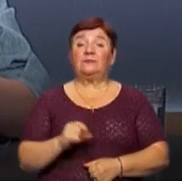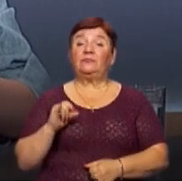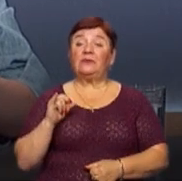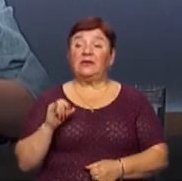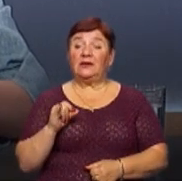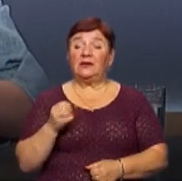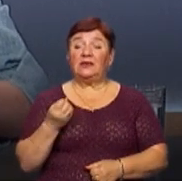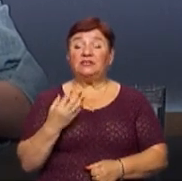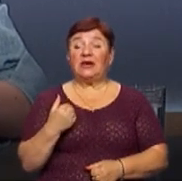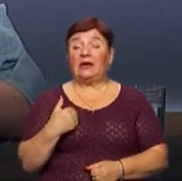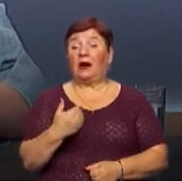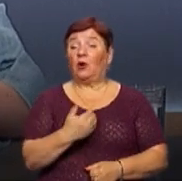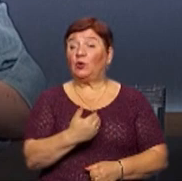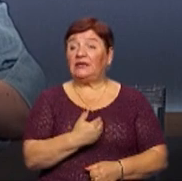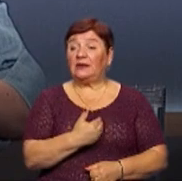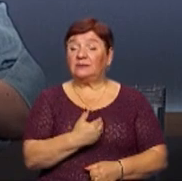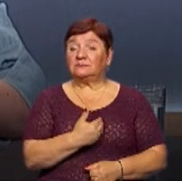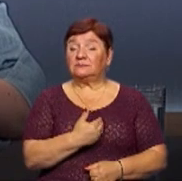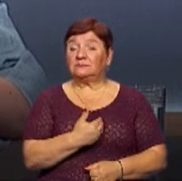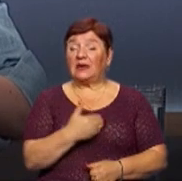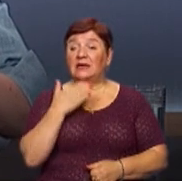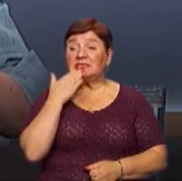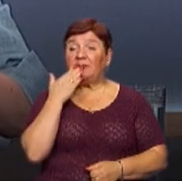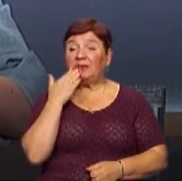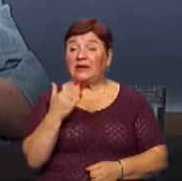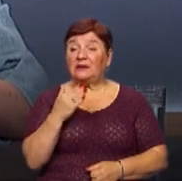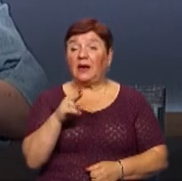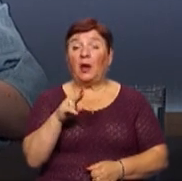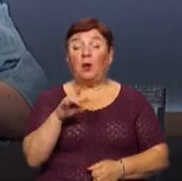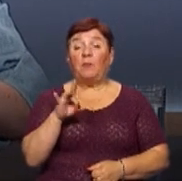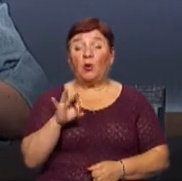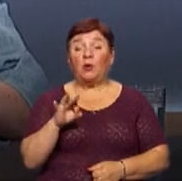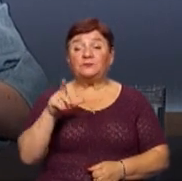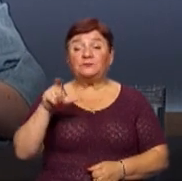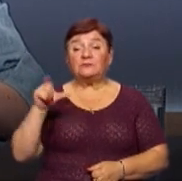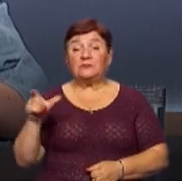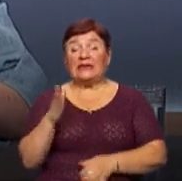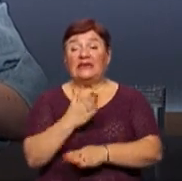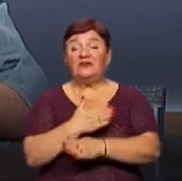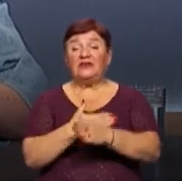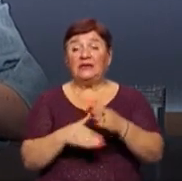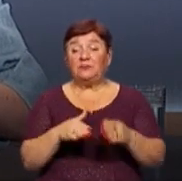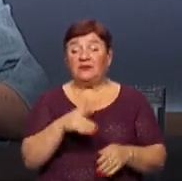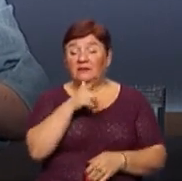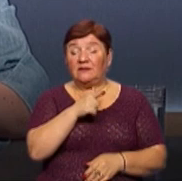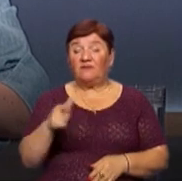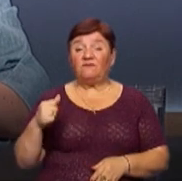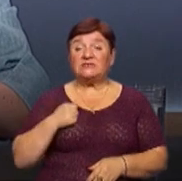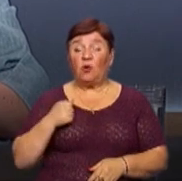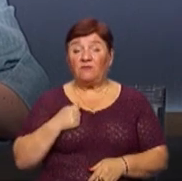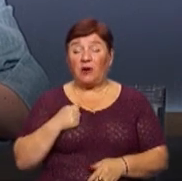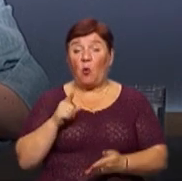І ще я хотіла вас запитати про людей, які отримали інвалідність під час виконання